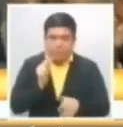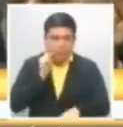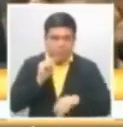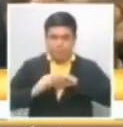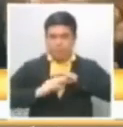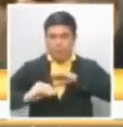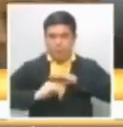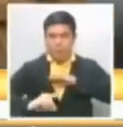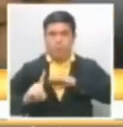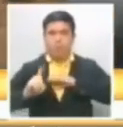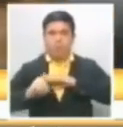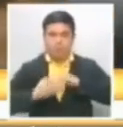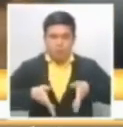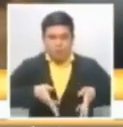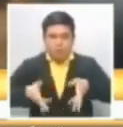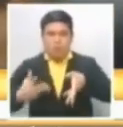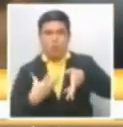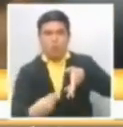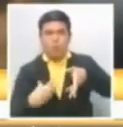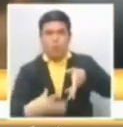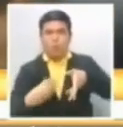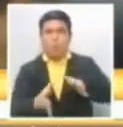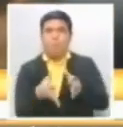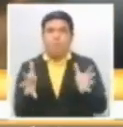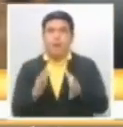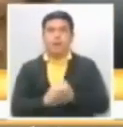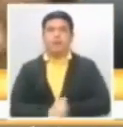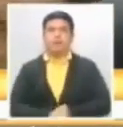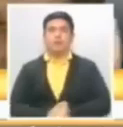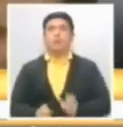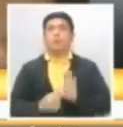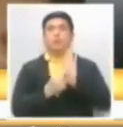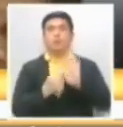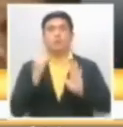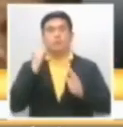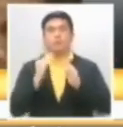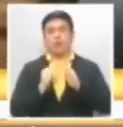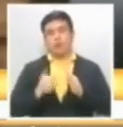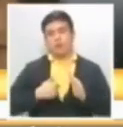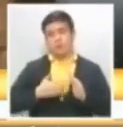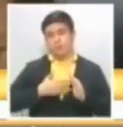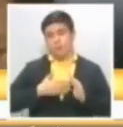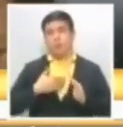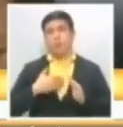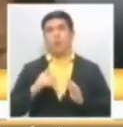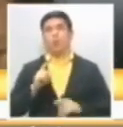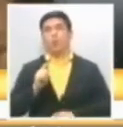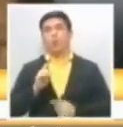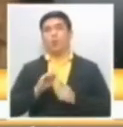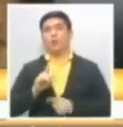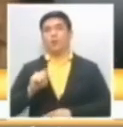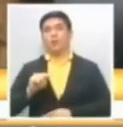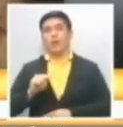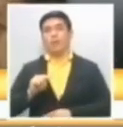องที่สาธารณะจำนวนมากมายยกตัวอย่างที่บ้านผมคลองอุตเภาครับจุดเริ่มต้น